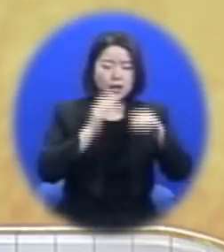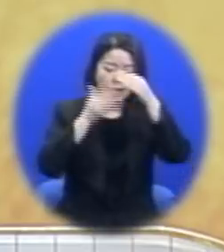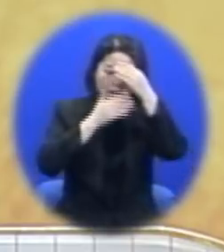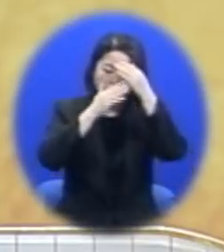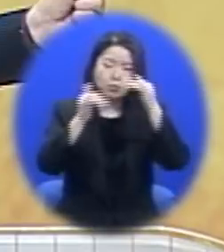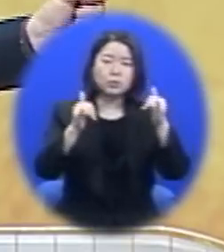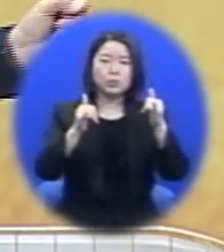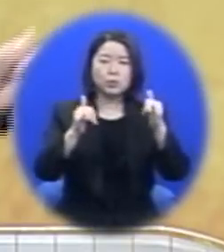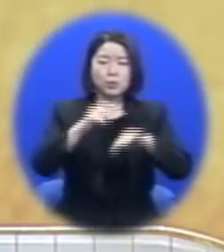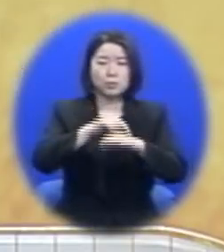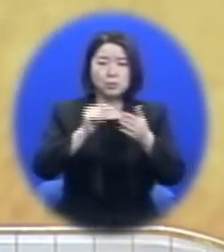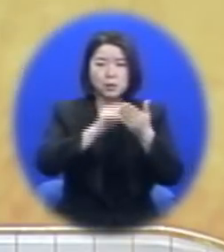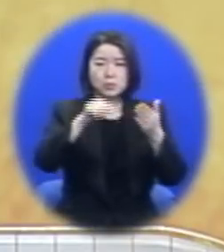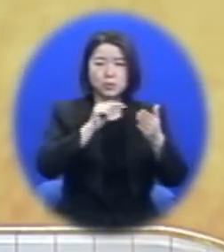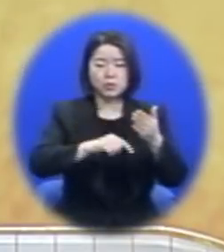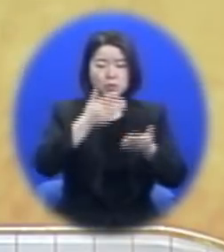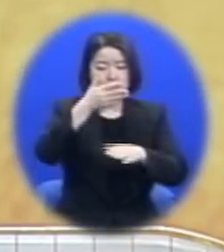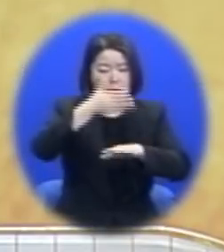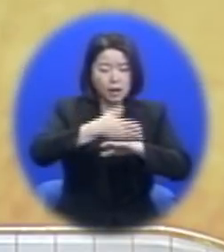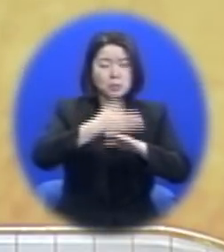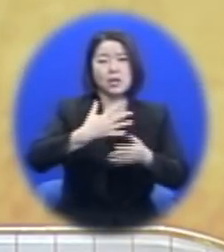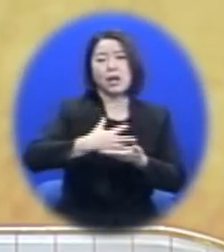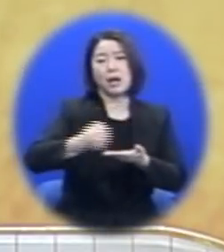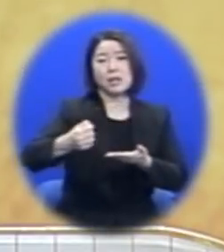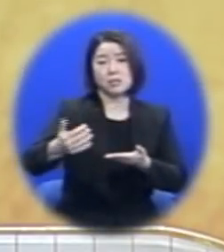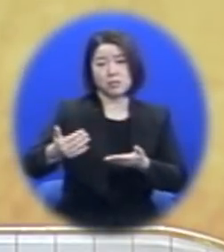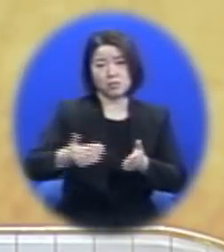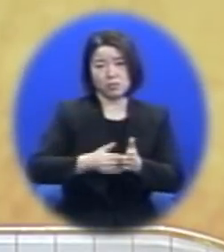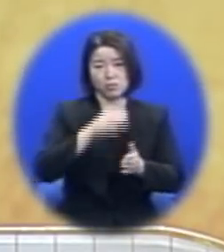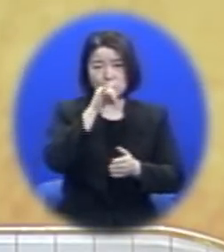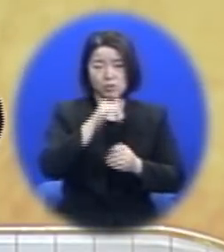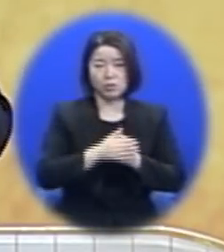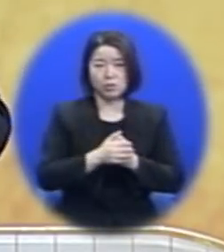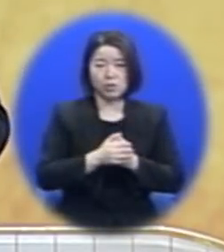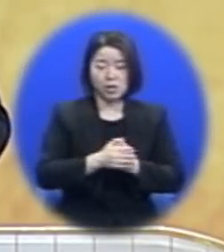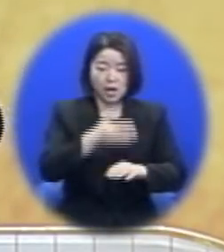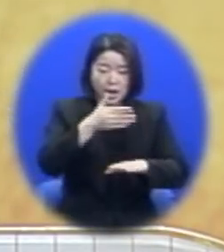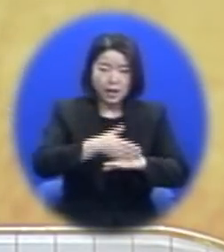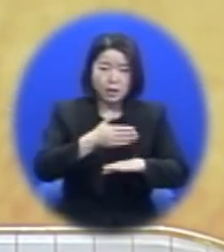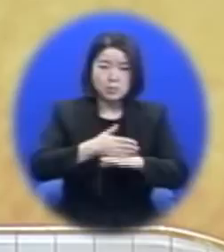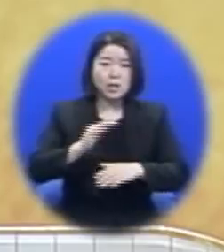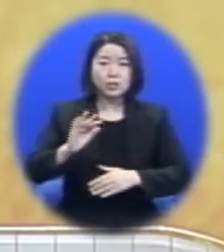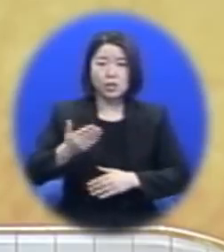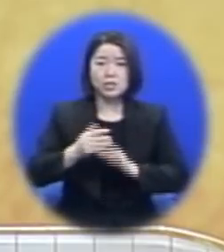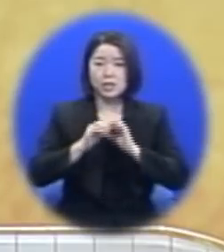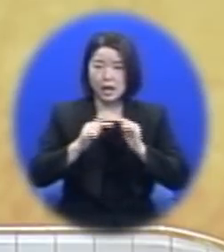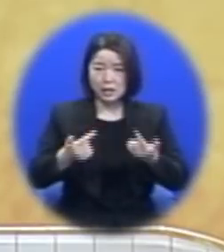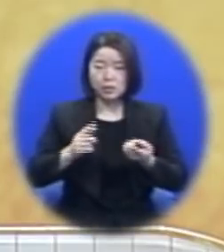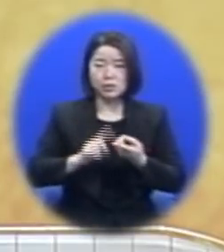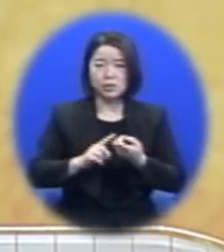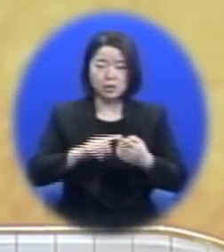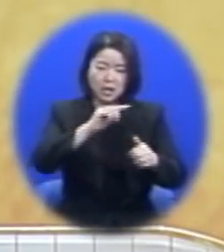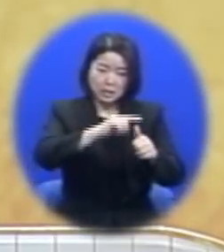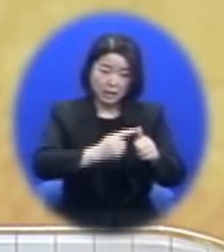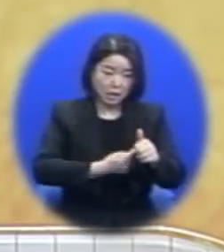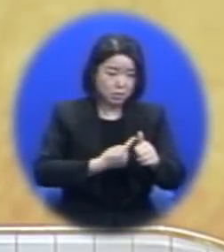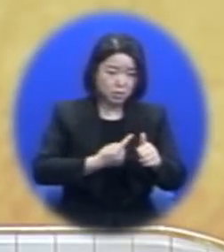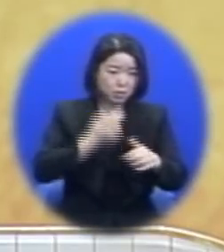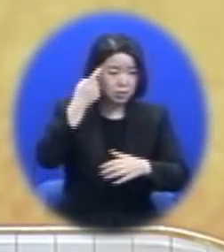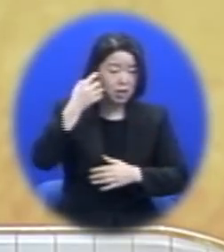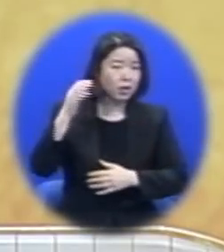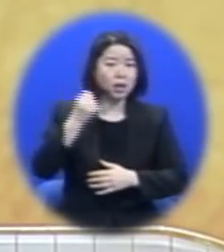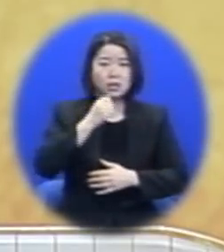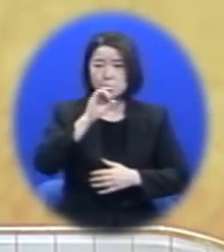마음에서 감사를 뺏어가고 있어요. 그러니까 감사가 되지 않는 것 자체를 그냥 자연스럽게 받으면 안 됩니다.